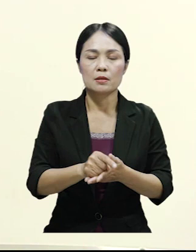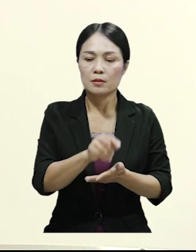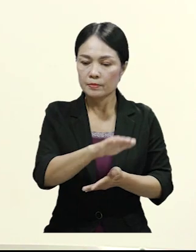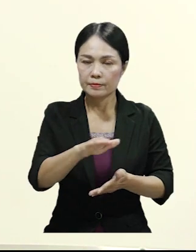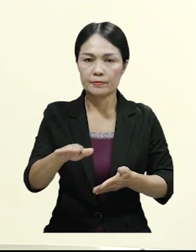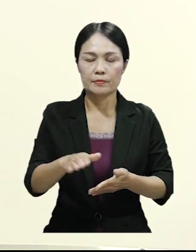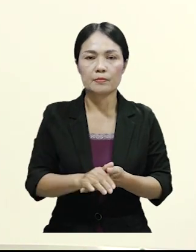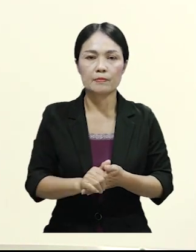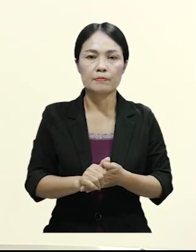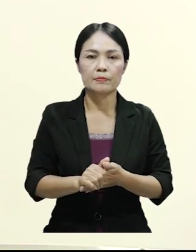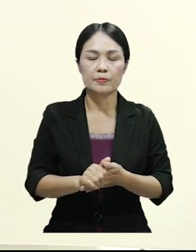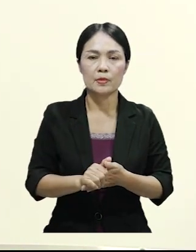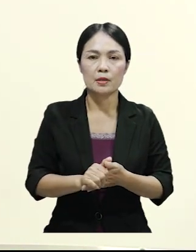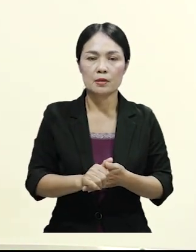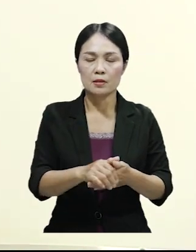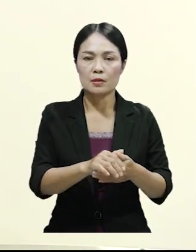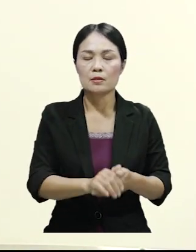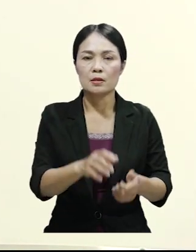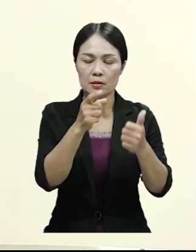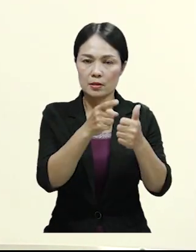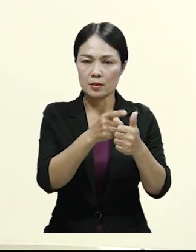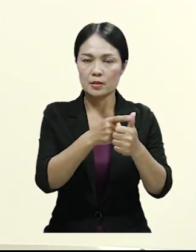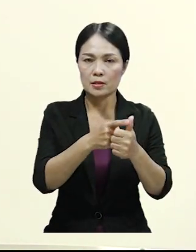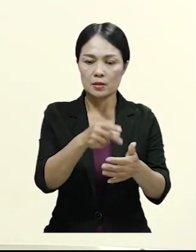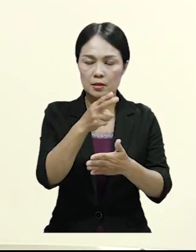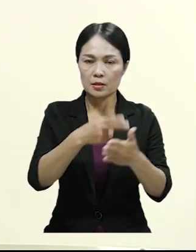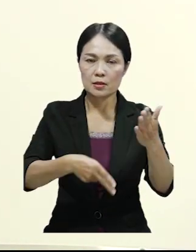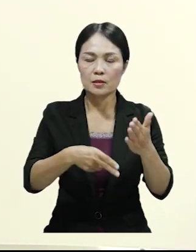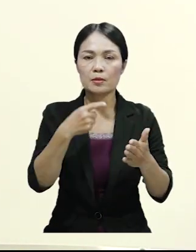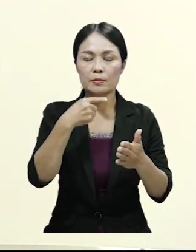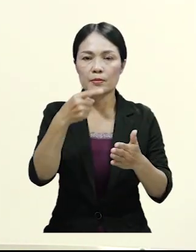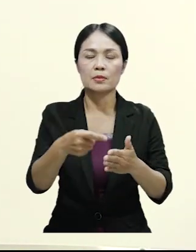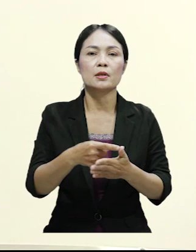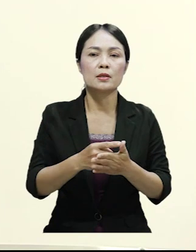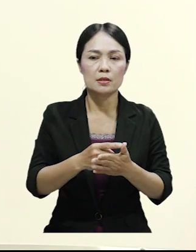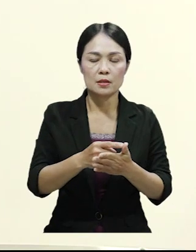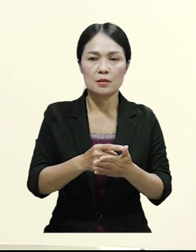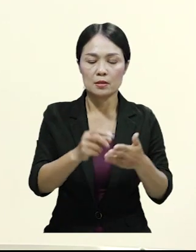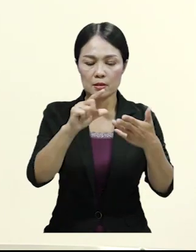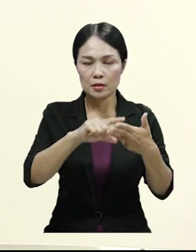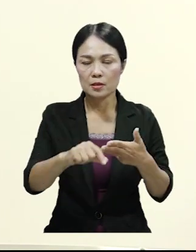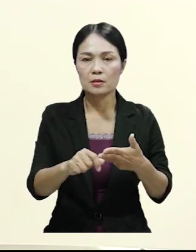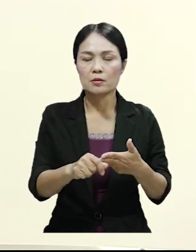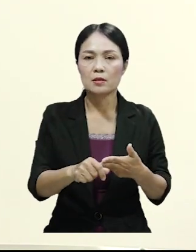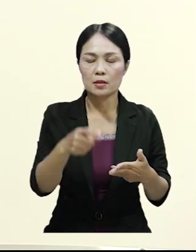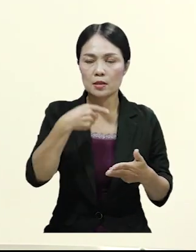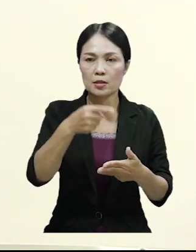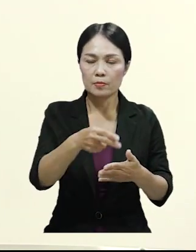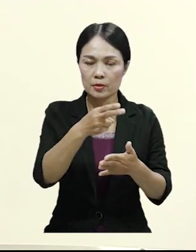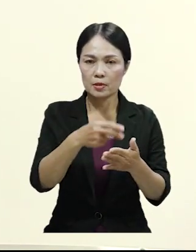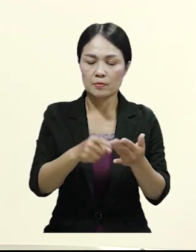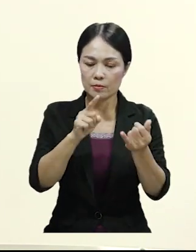យកូននៅក្នុងសេចក្តីផ្ដើមយើងត្រូវនិយាយអំពីអីហើយតួសេចក្តីនិយាយអំពីអ្វីខ្លះ